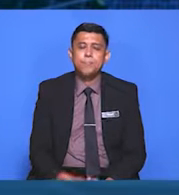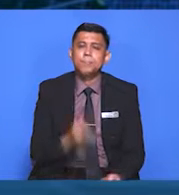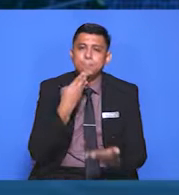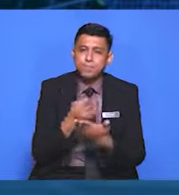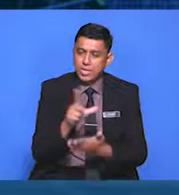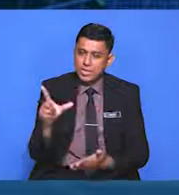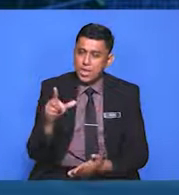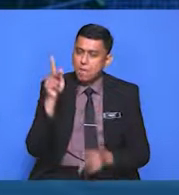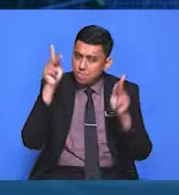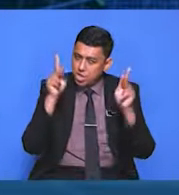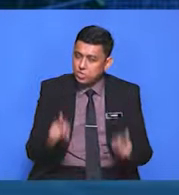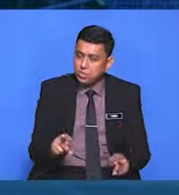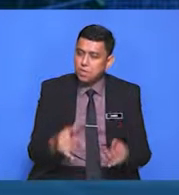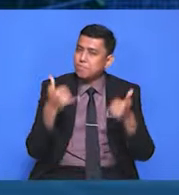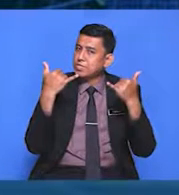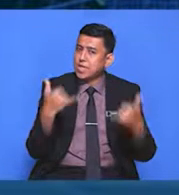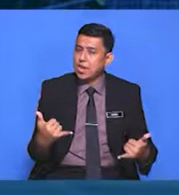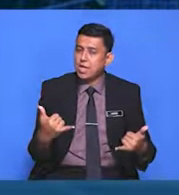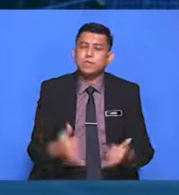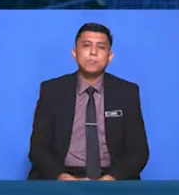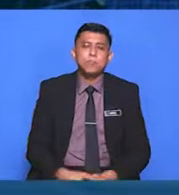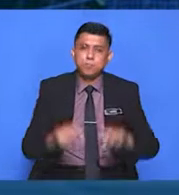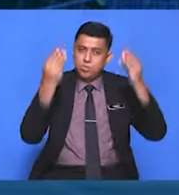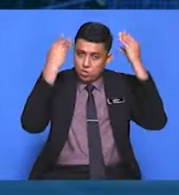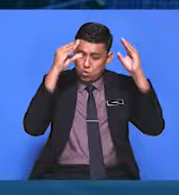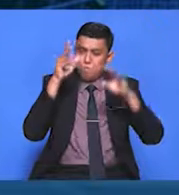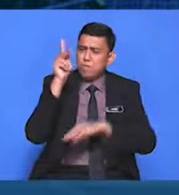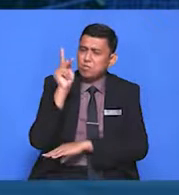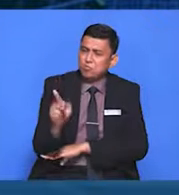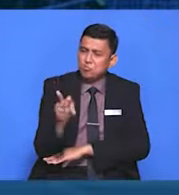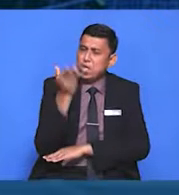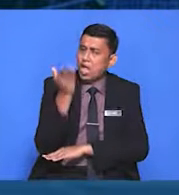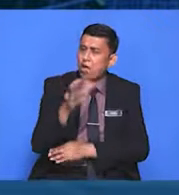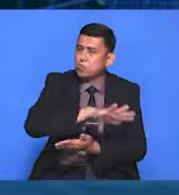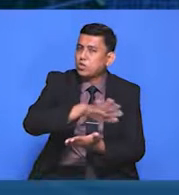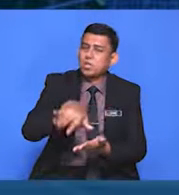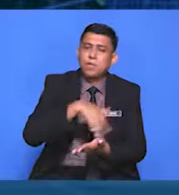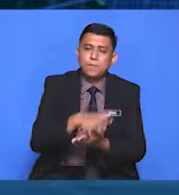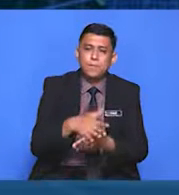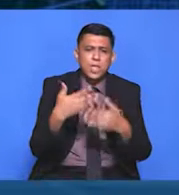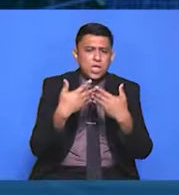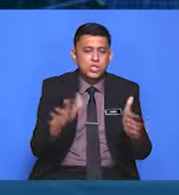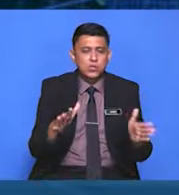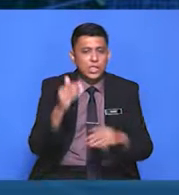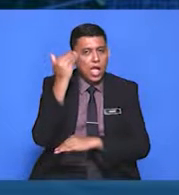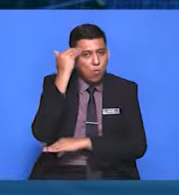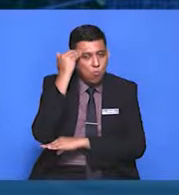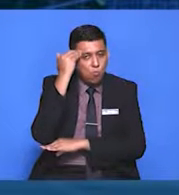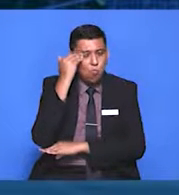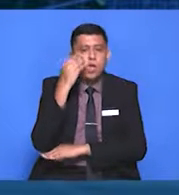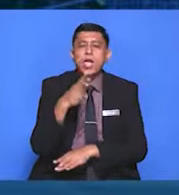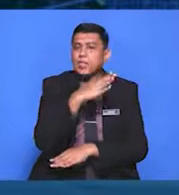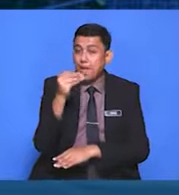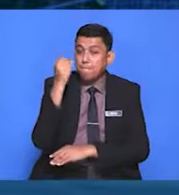Baiklah pelajar, sekarang cikgu pasti kamu semua sudah mengetahui